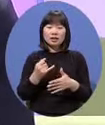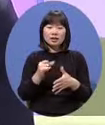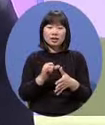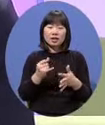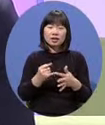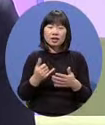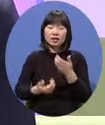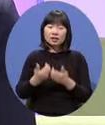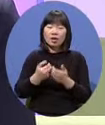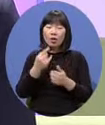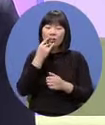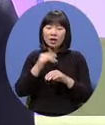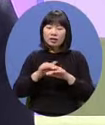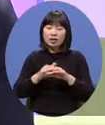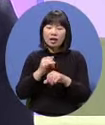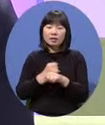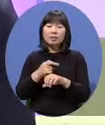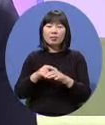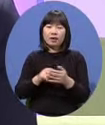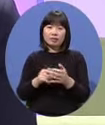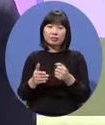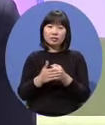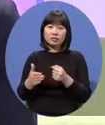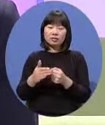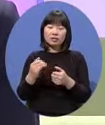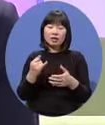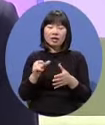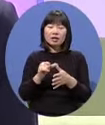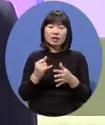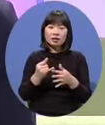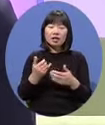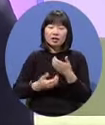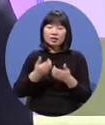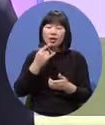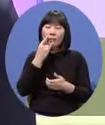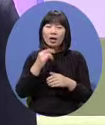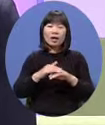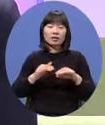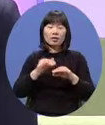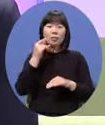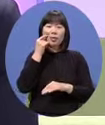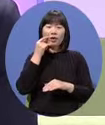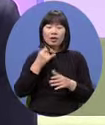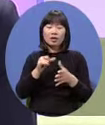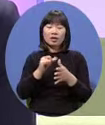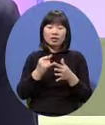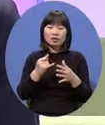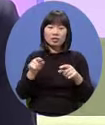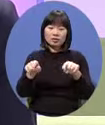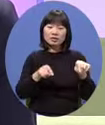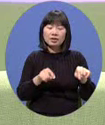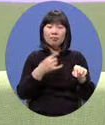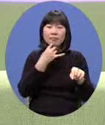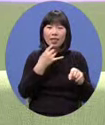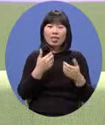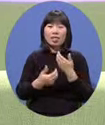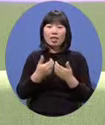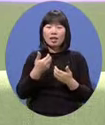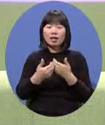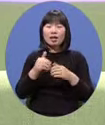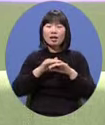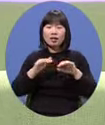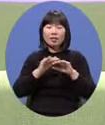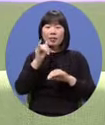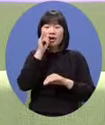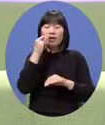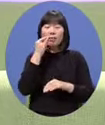엄마가 해결해야겠다는 마음 때문에 그러세요. 아이들의 갈등은 엄마가 해결할 수 없습니다. 아이들끼리 해결할 수 있습니다. 그래서